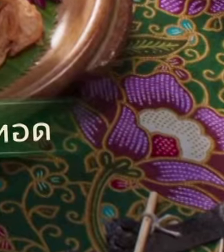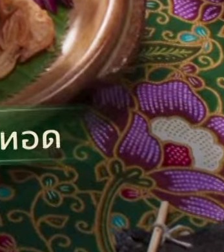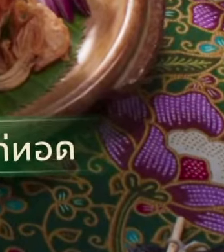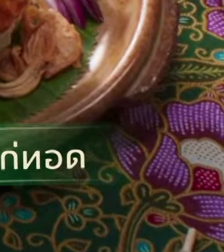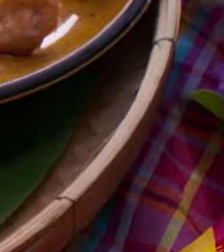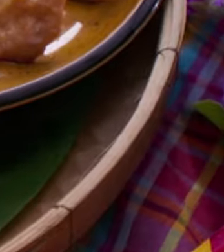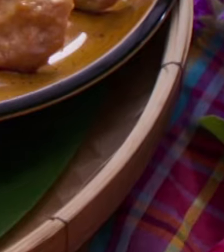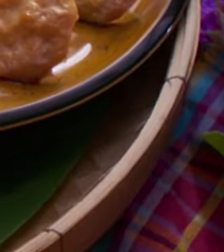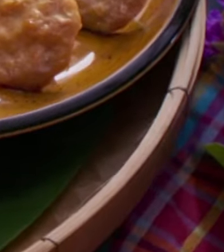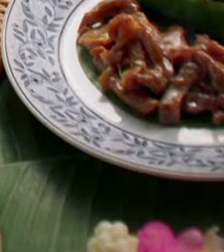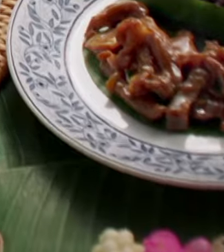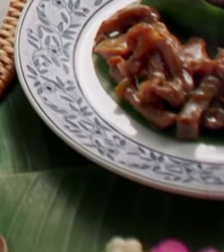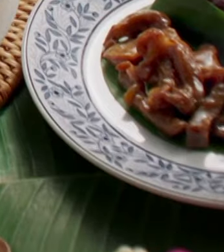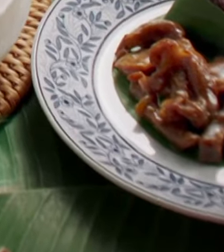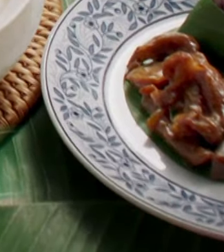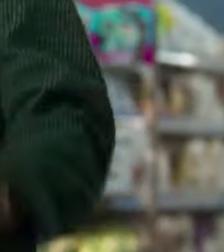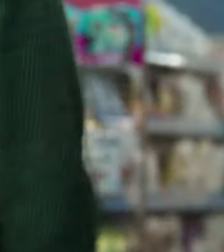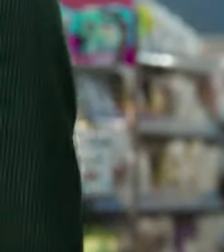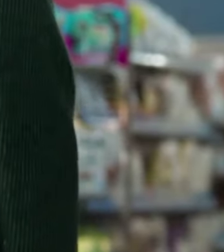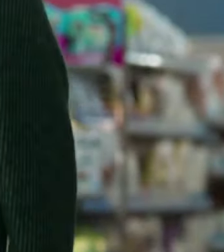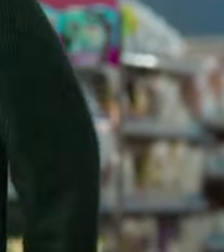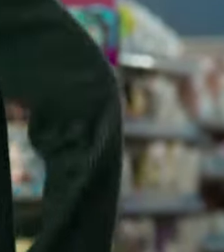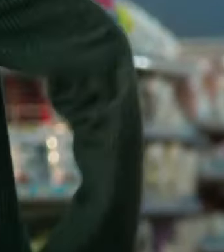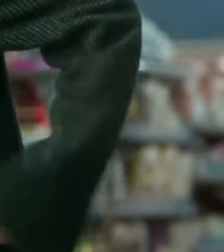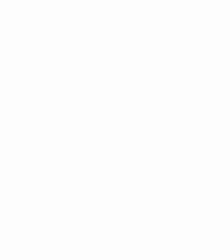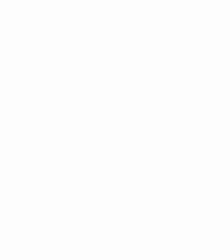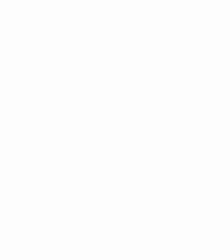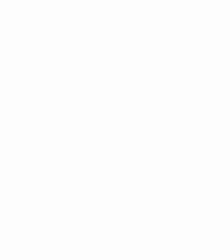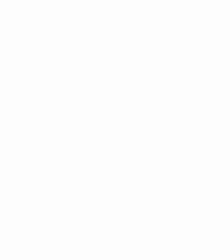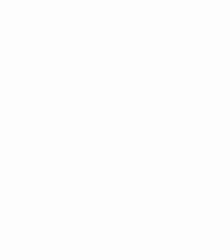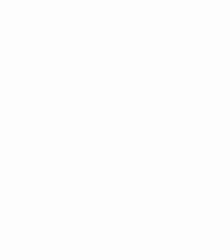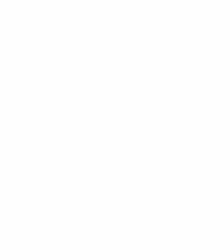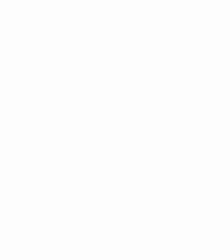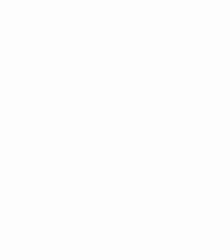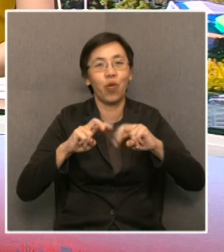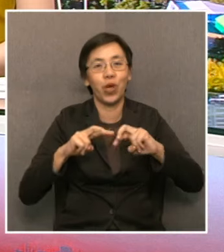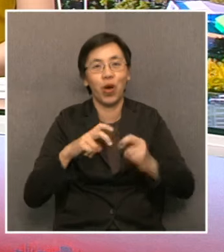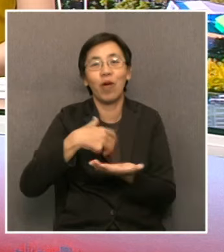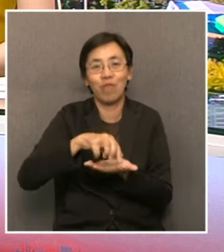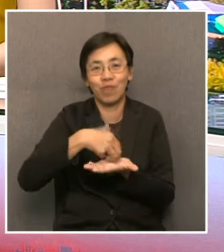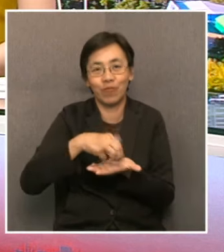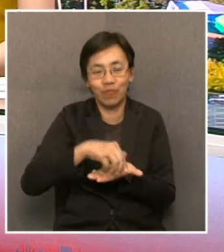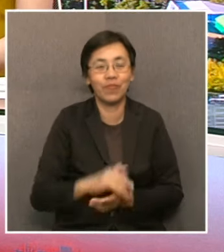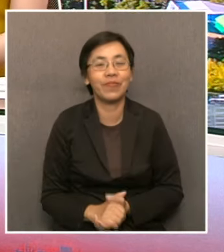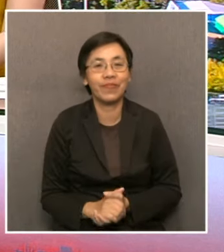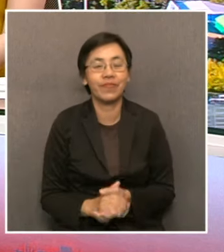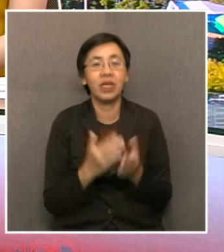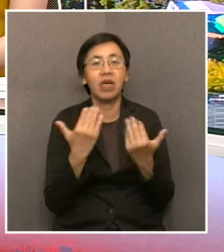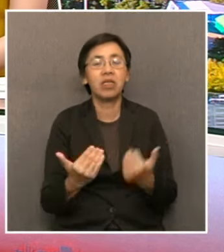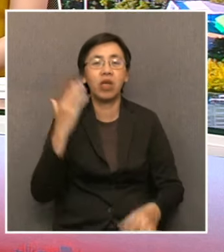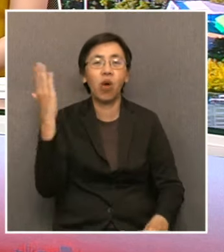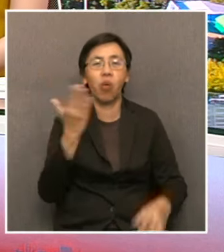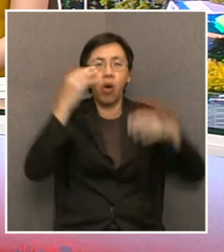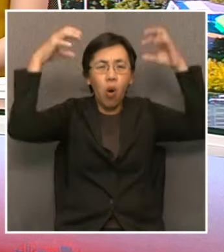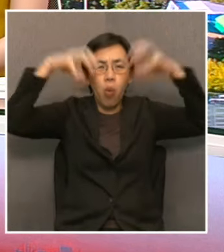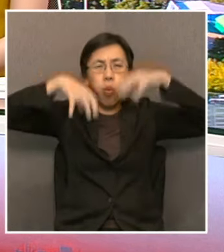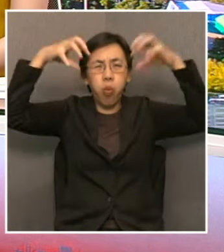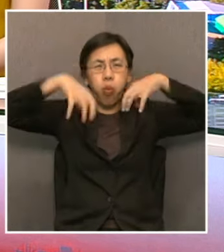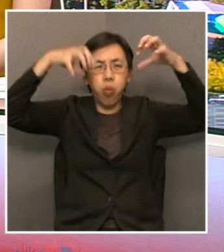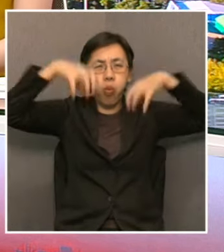สนับสนุนโดยเสน่ห์ความเป็นไทยใครๆก็หลงรัก 7-Eleven เรื่องของอากาศนะฝนตกหนักในช่วง